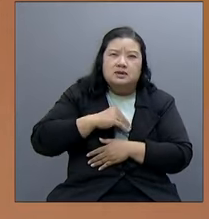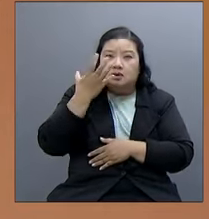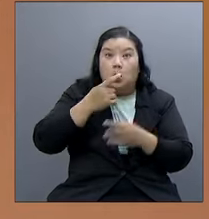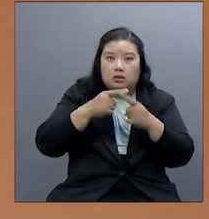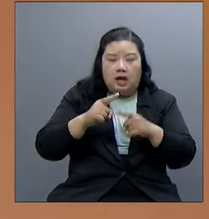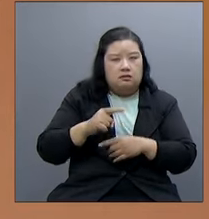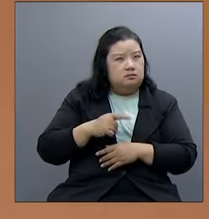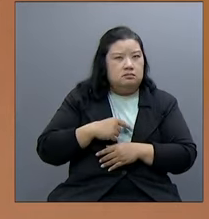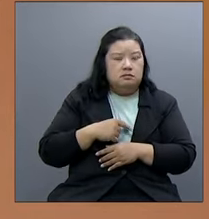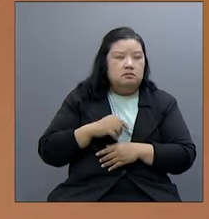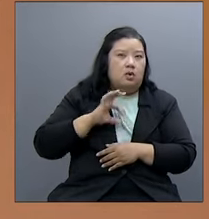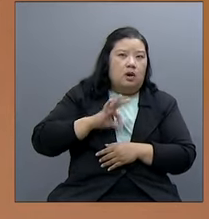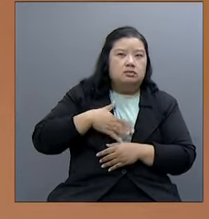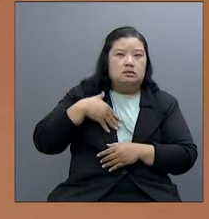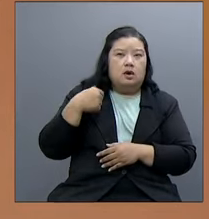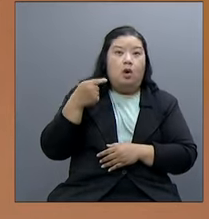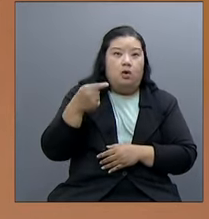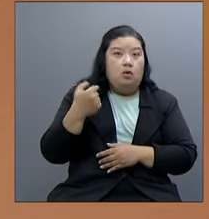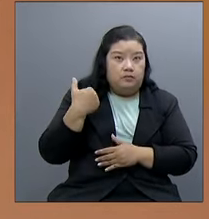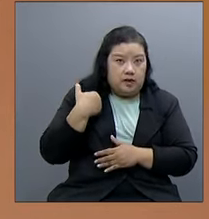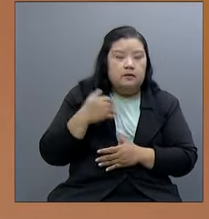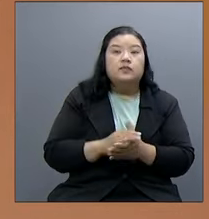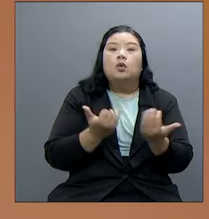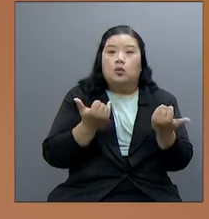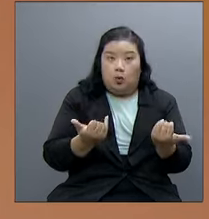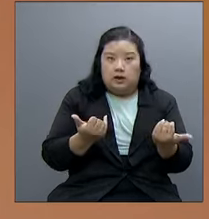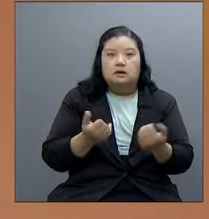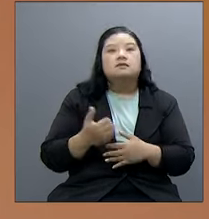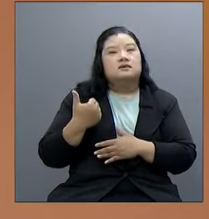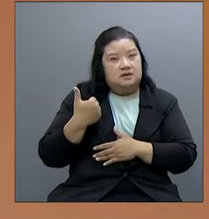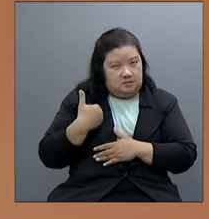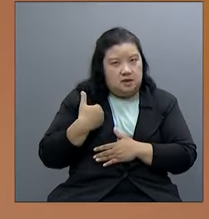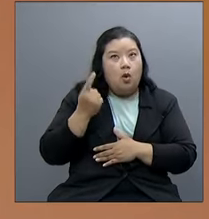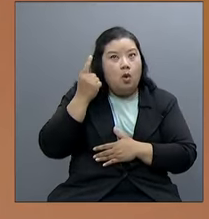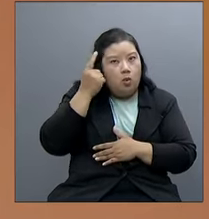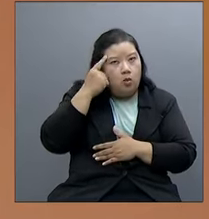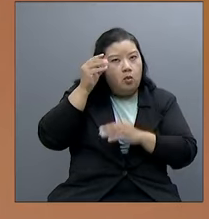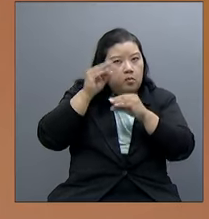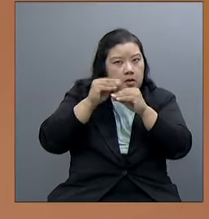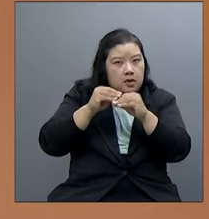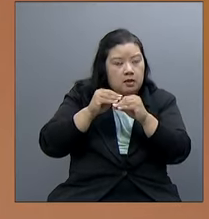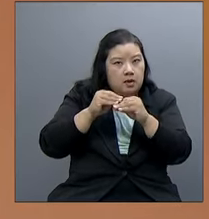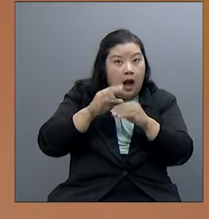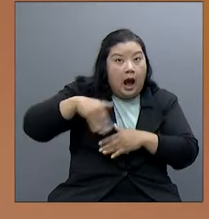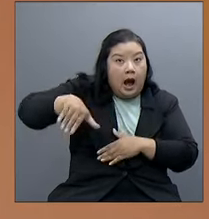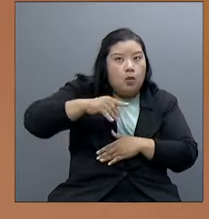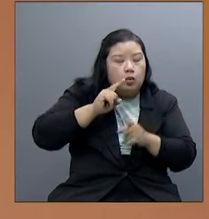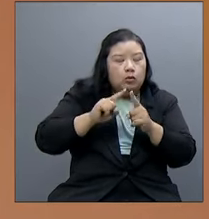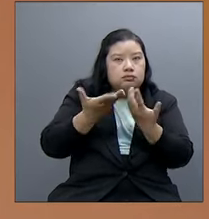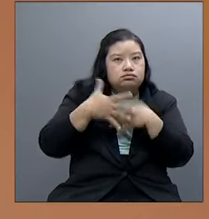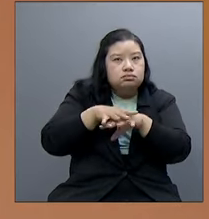ื่เราเป็น